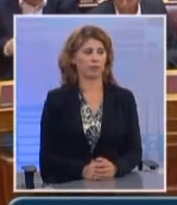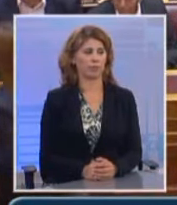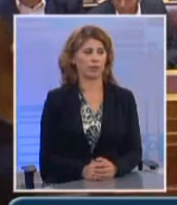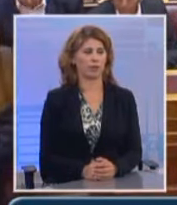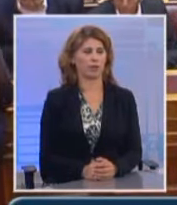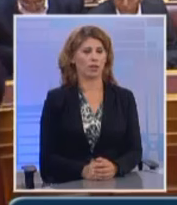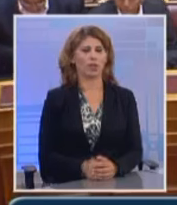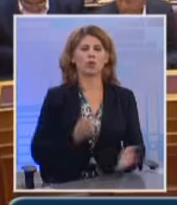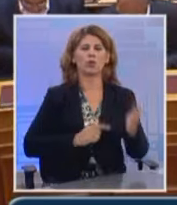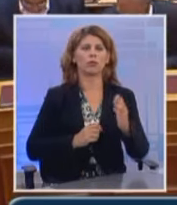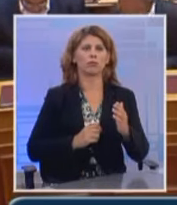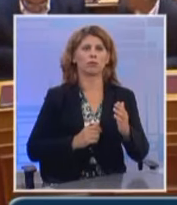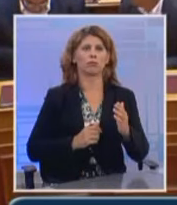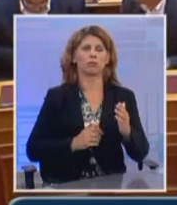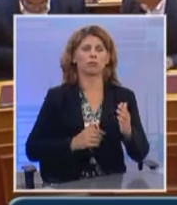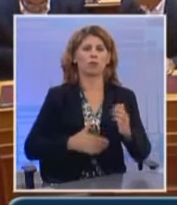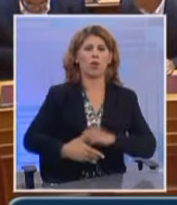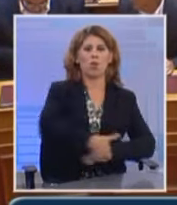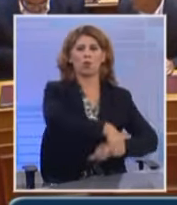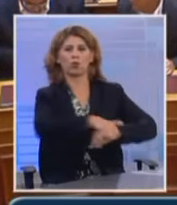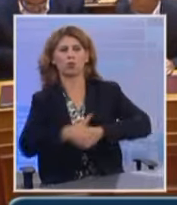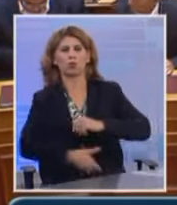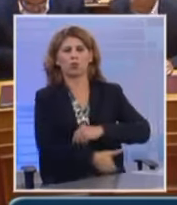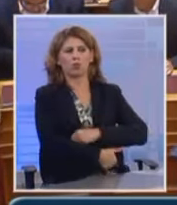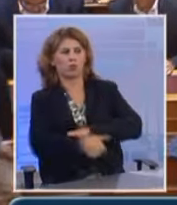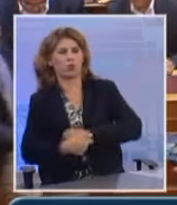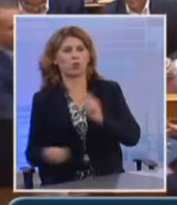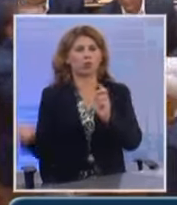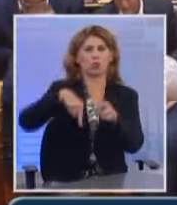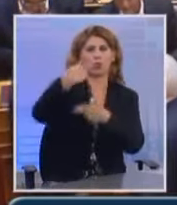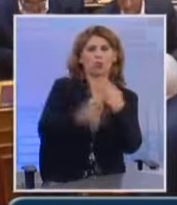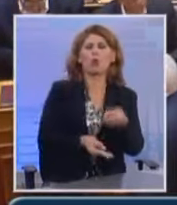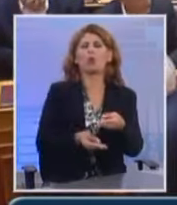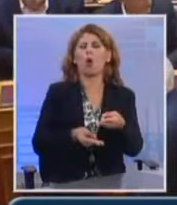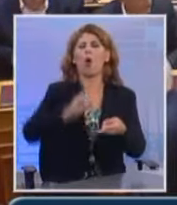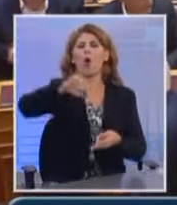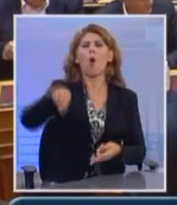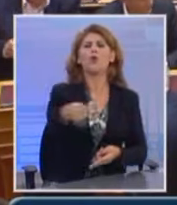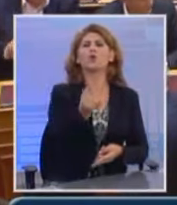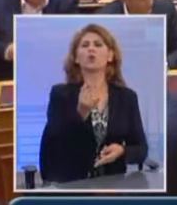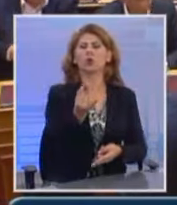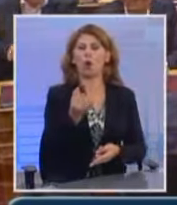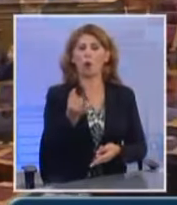Για τον τζούντο, ομοσπονδιακός προπονητής Στραγαλής Σταύρος.